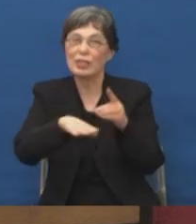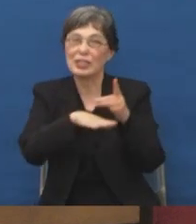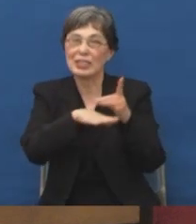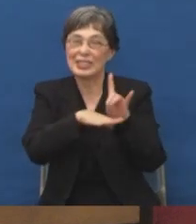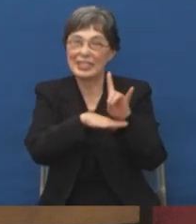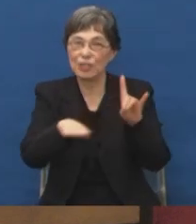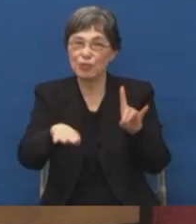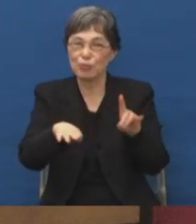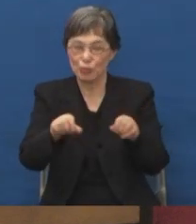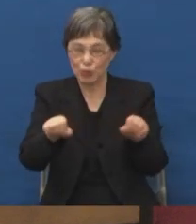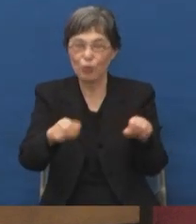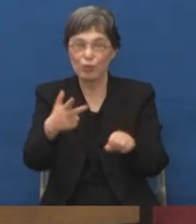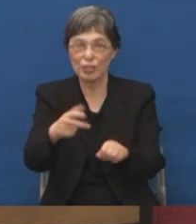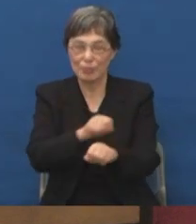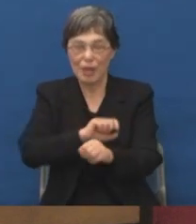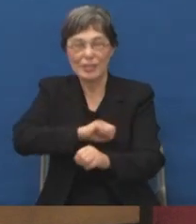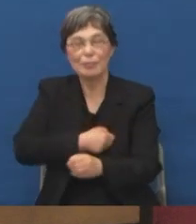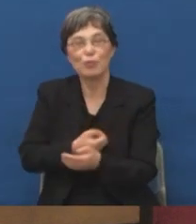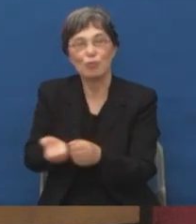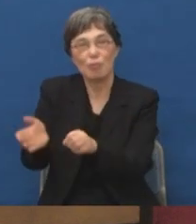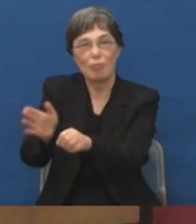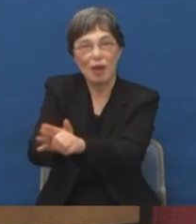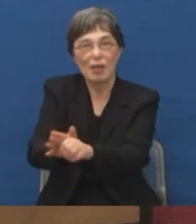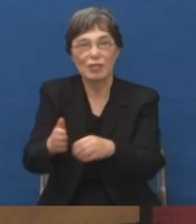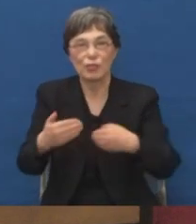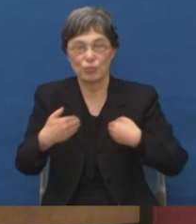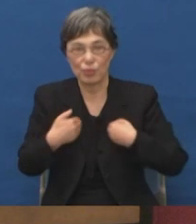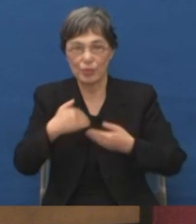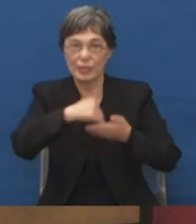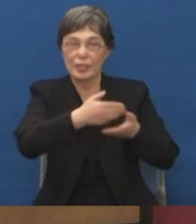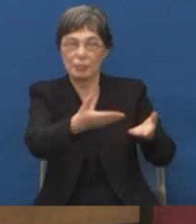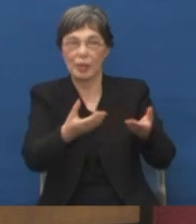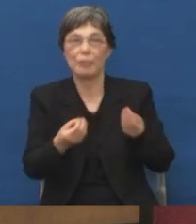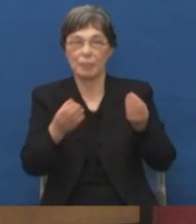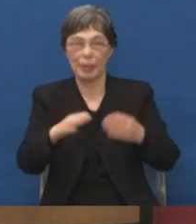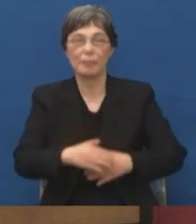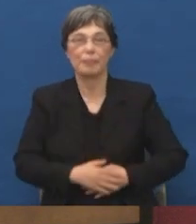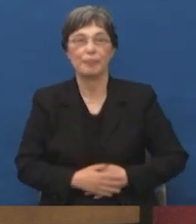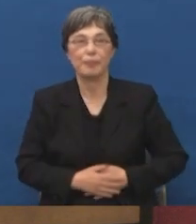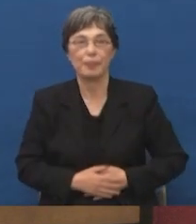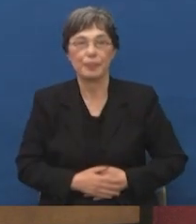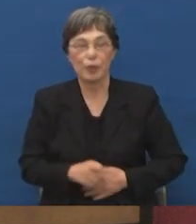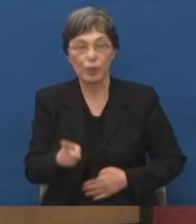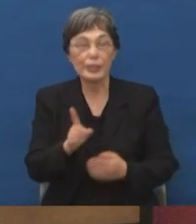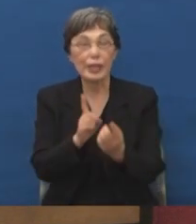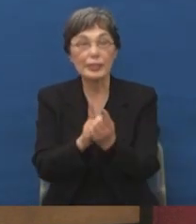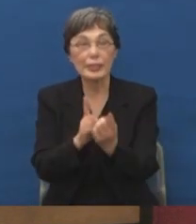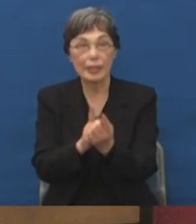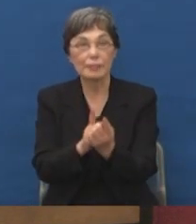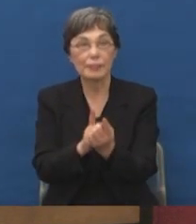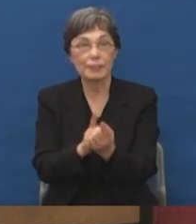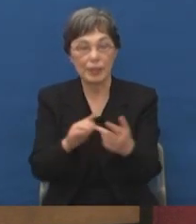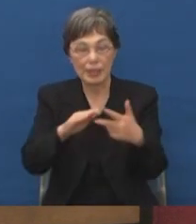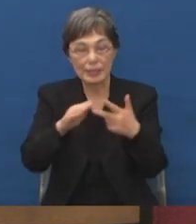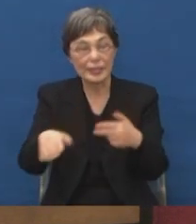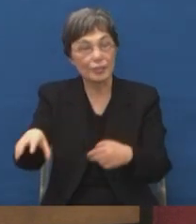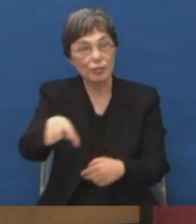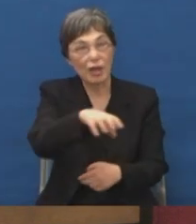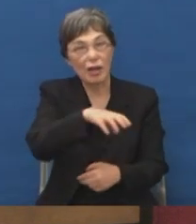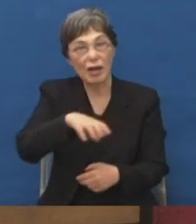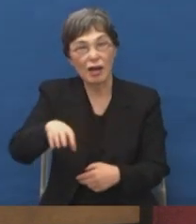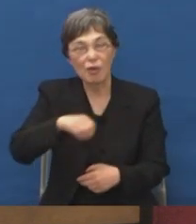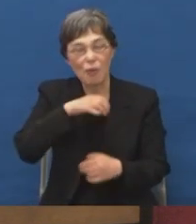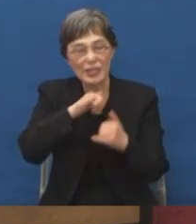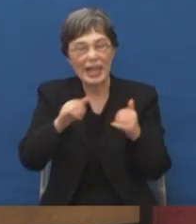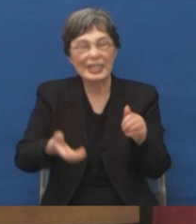市独自に義務付けようとするものであるとの説明がありました。これに対し施設間での高齢者